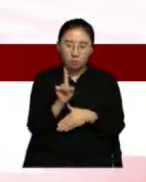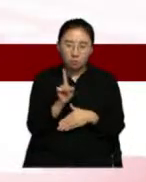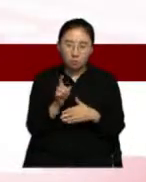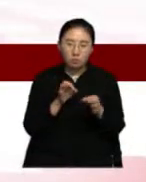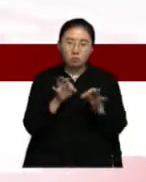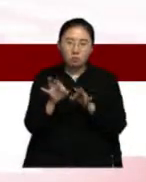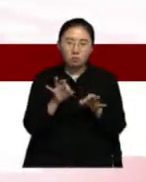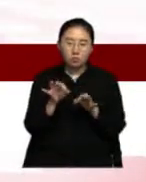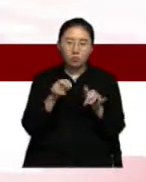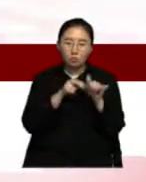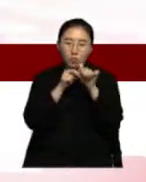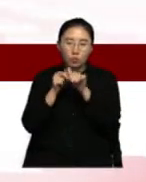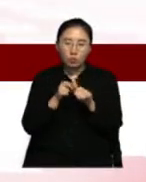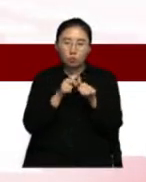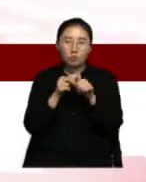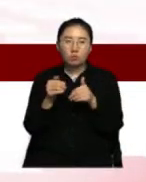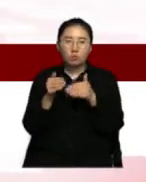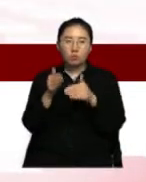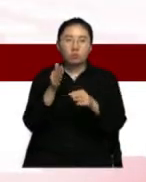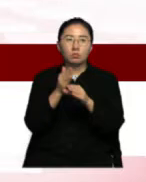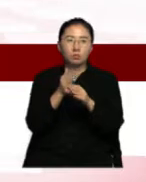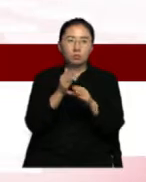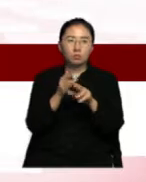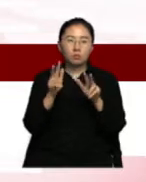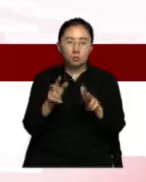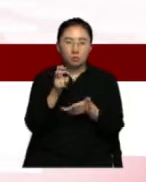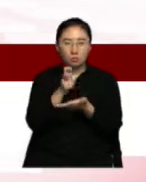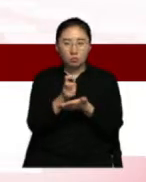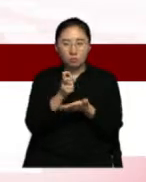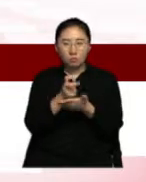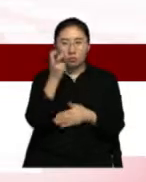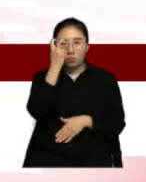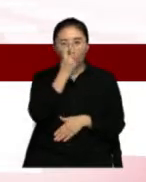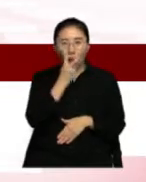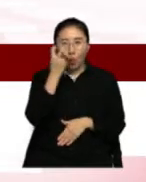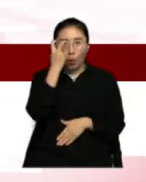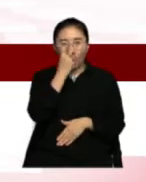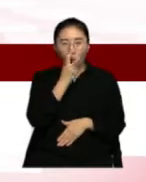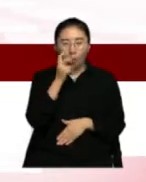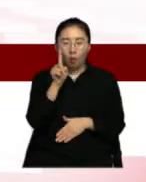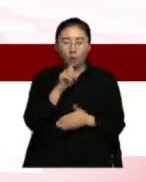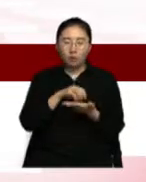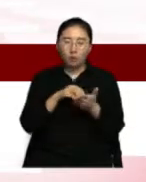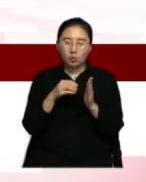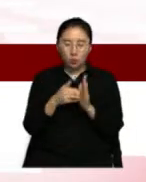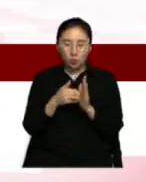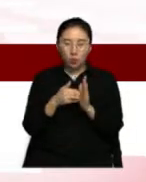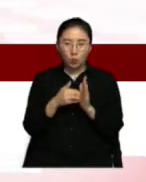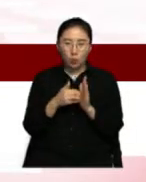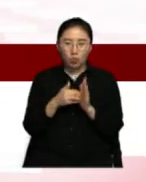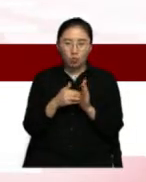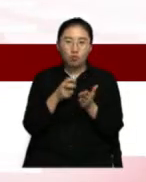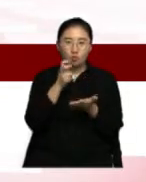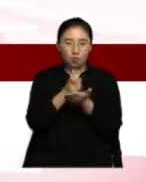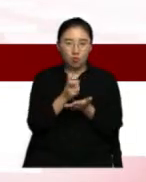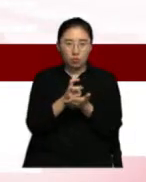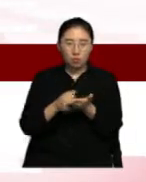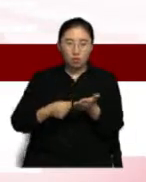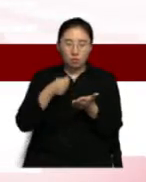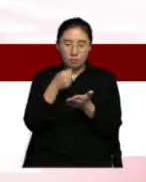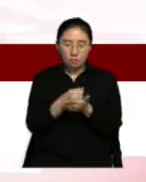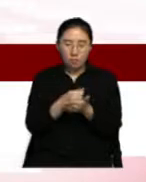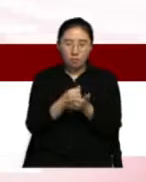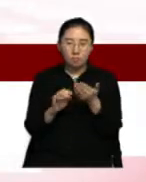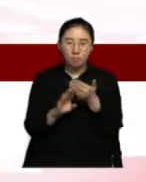들어왔는지 지금 조사도 지금 하고 있고 이제 법률적인 부분도 검토를 해서요. 네네. 이제 좀 어느 정도